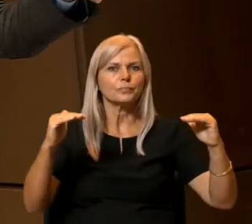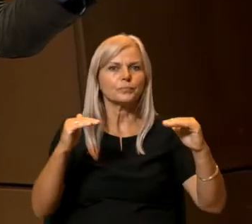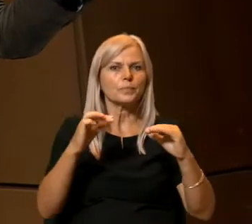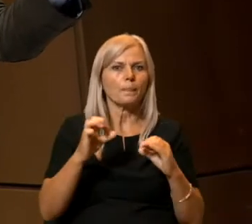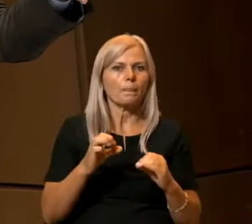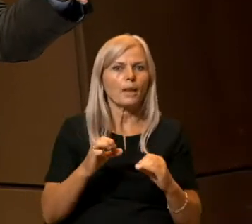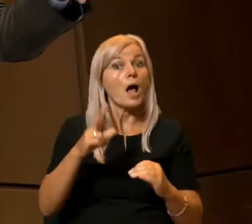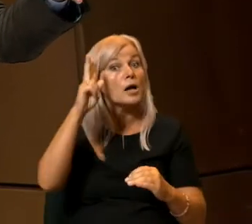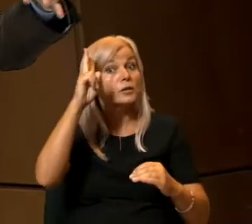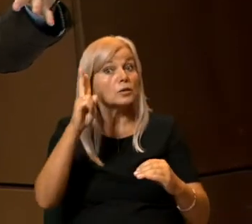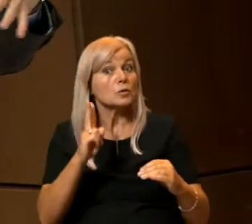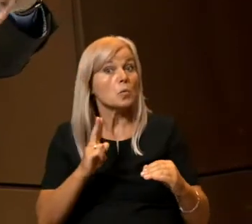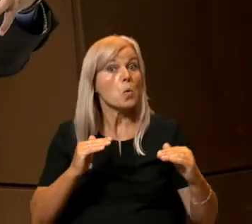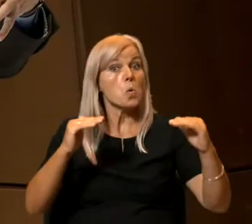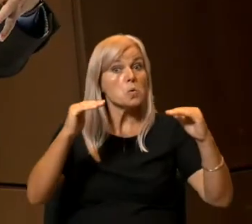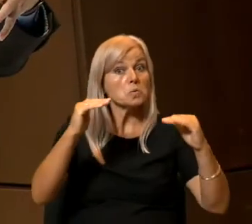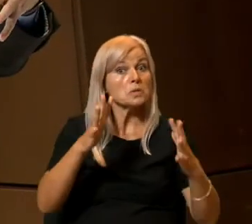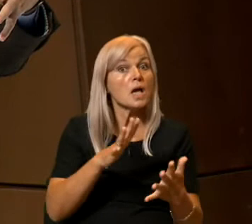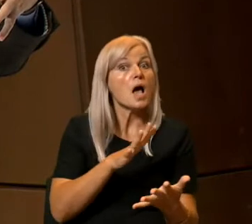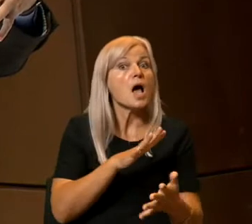instytucje, systemy emerytalne,